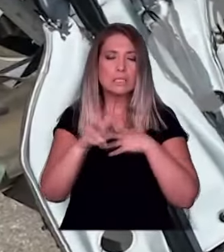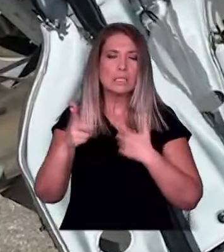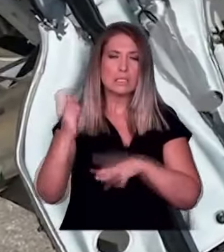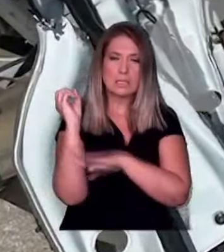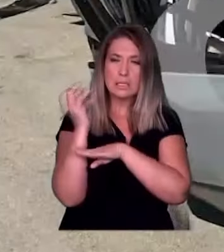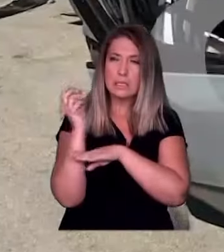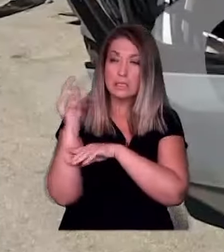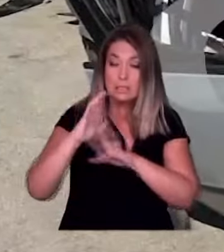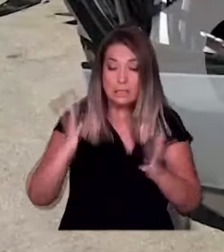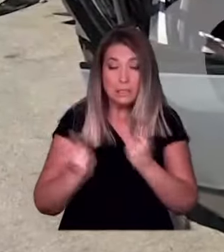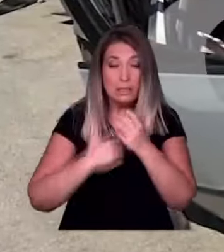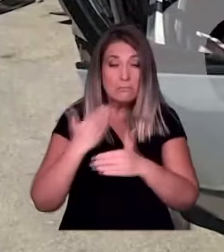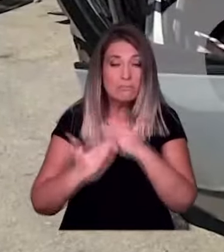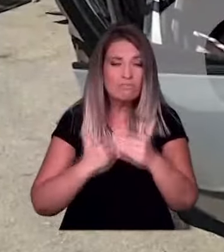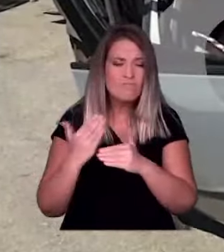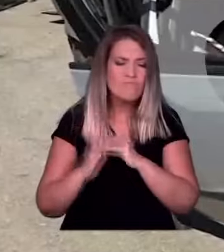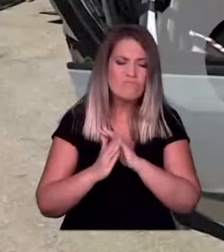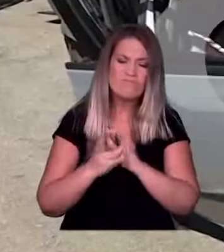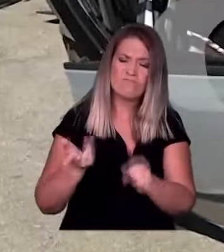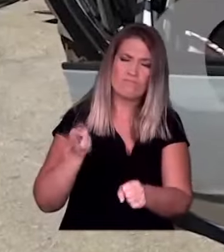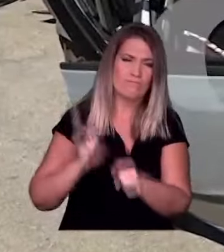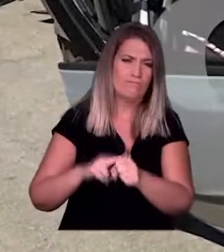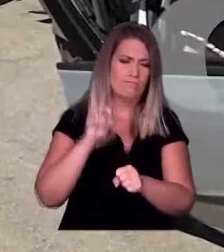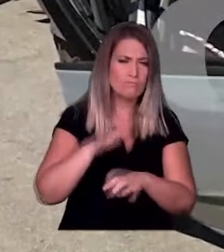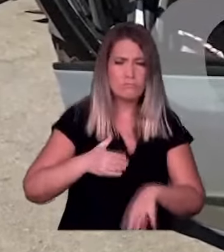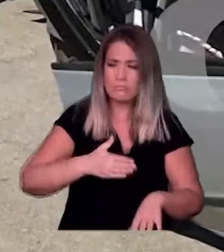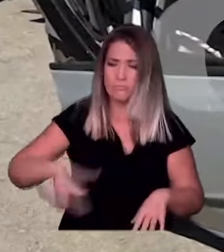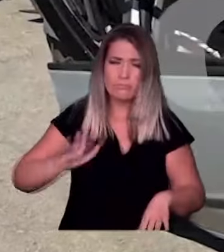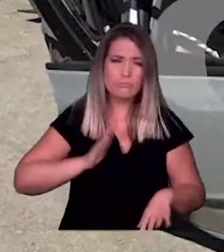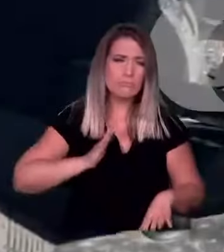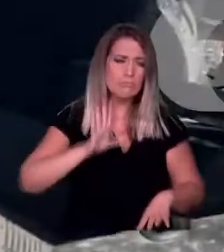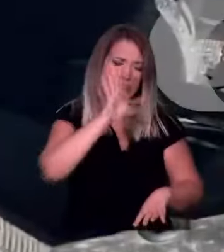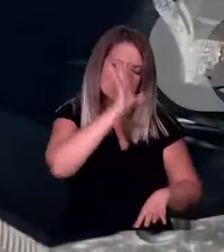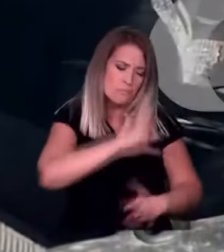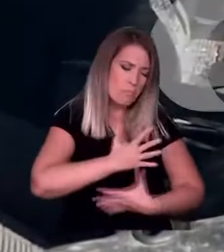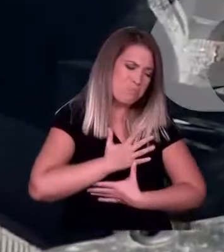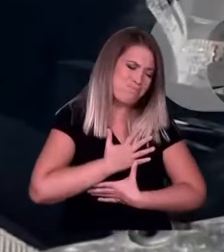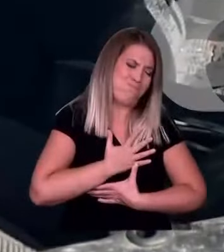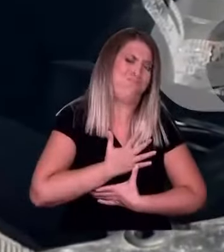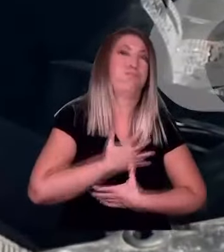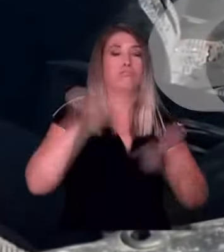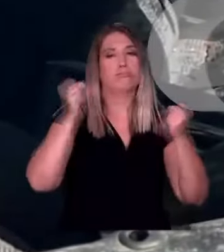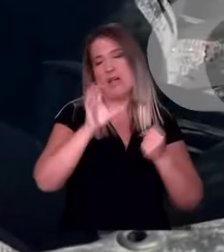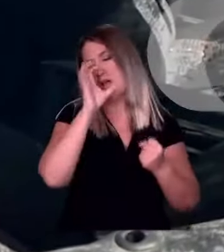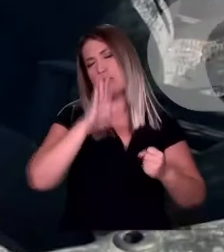των αυτοκινήτων και οι καταγγελίες κατοίκων της περιοχής για αυτοσχέδιες κόντρες στο σημείο, προκαλούν αντιδράσεις.